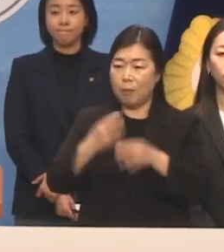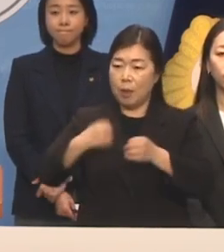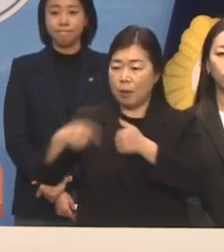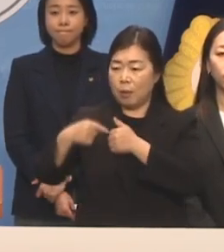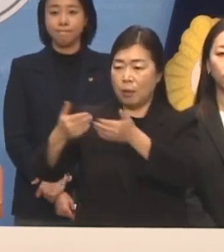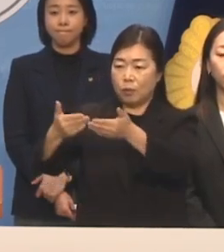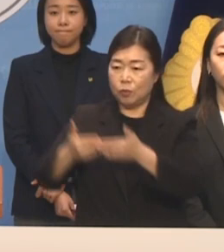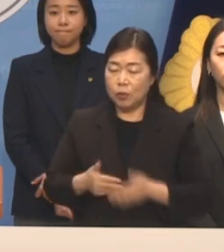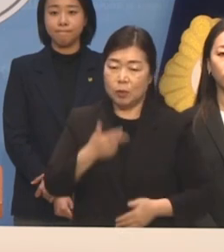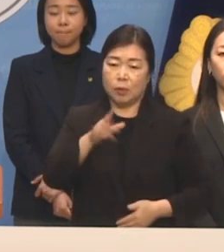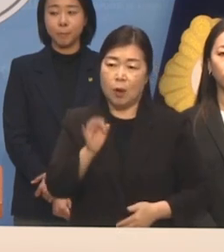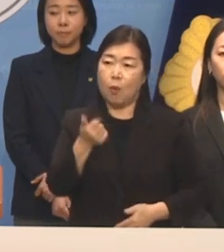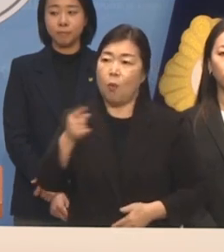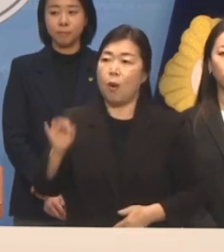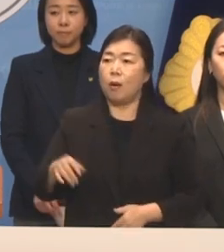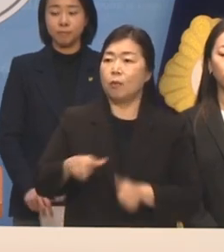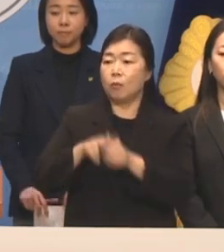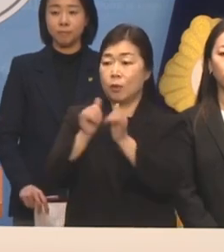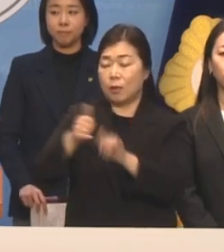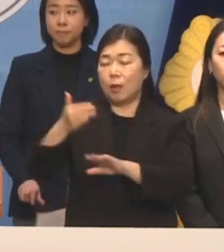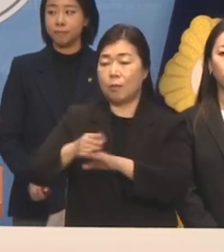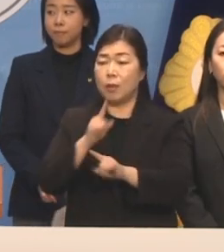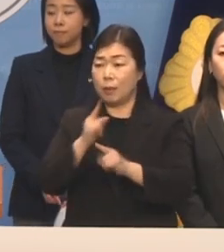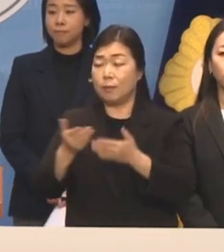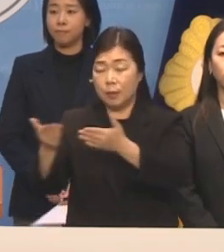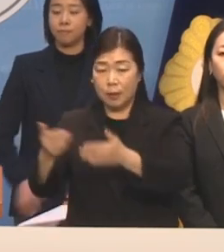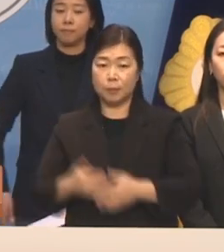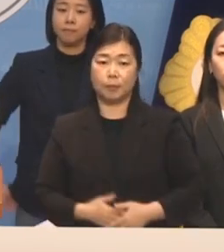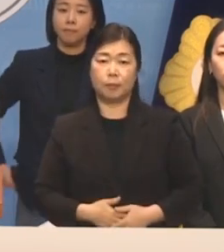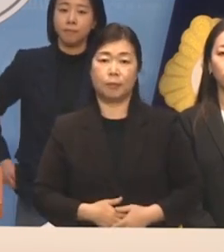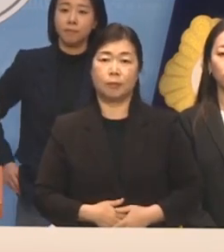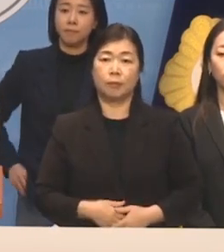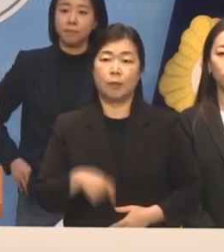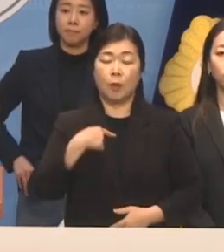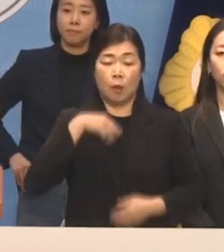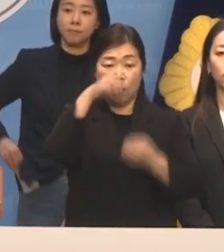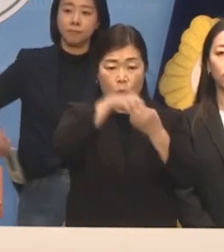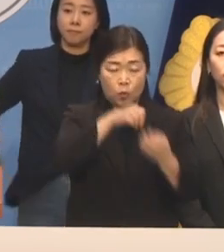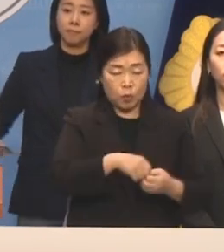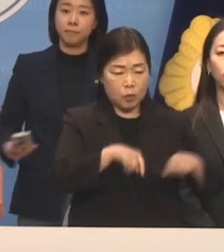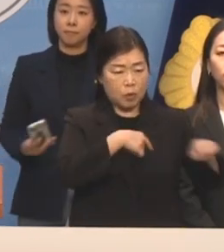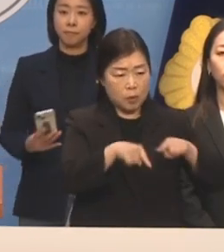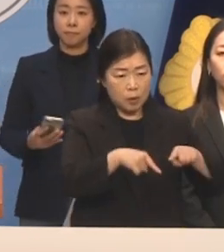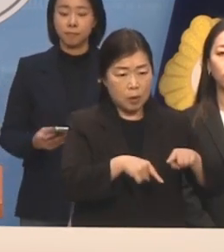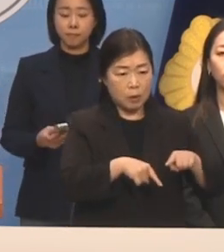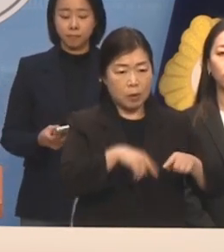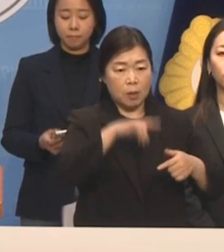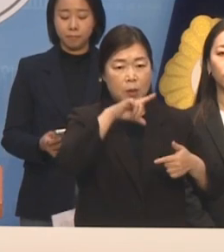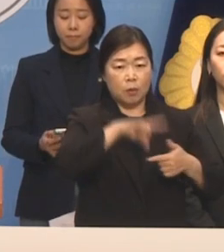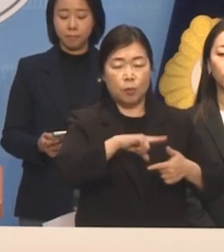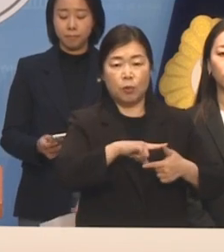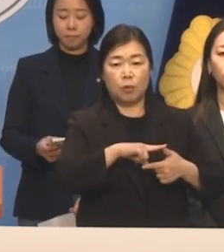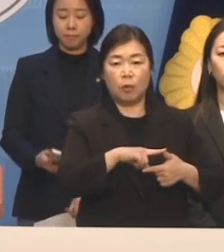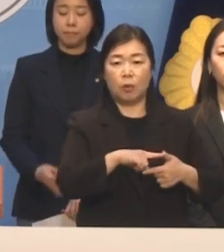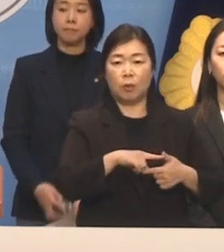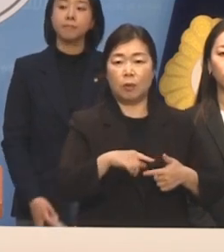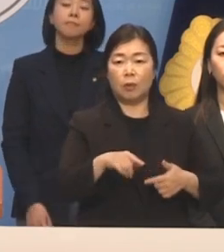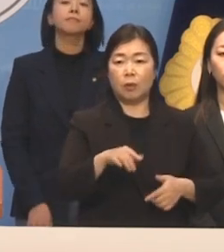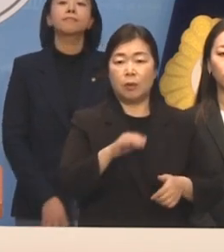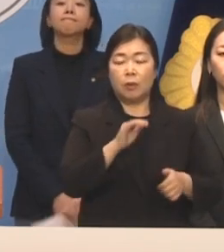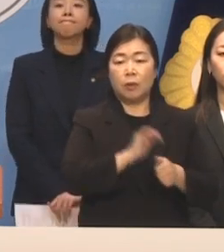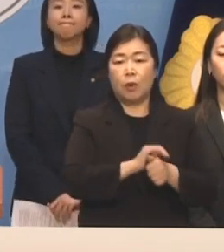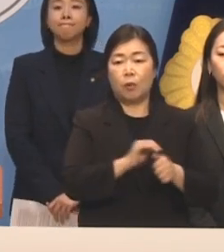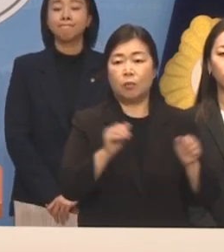주신 정윤 황정호 후보에게도 감사드립니다. 저는 보수 정치가 독과점하고 있는 경북 안동에서 거대 양당과